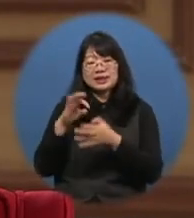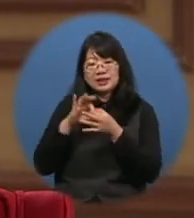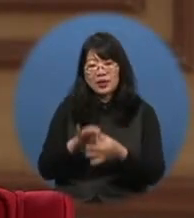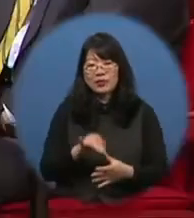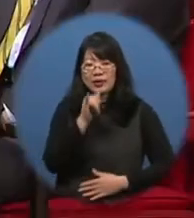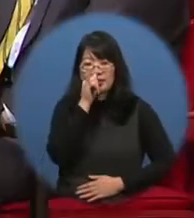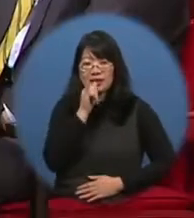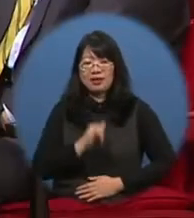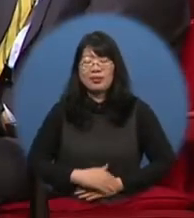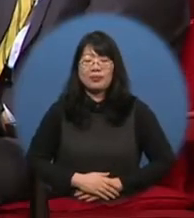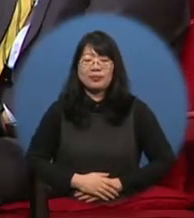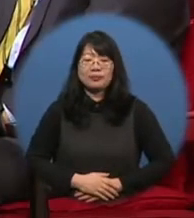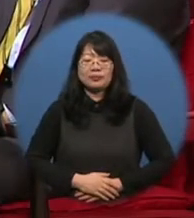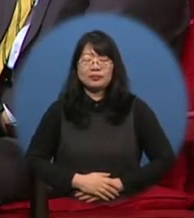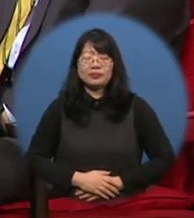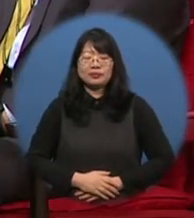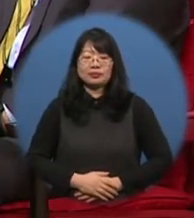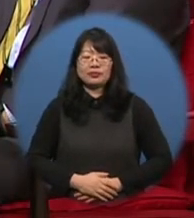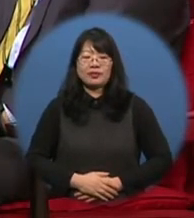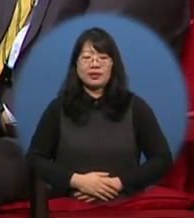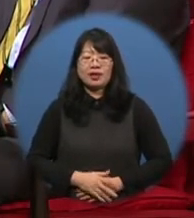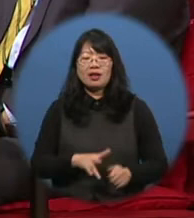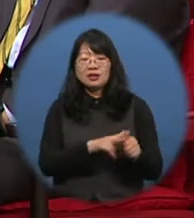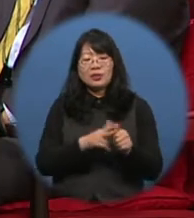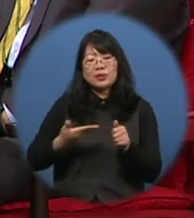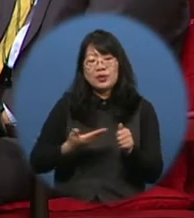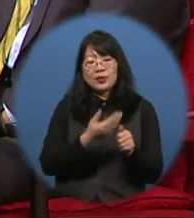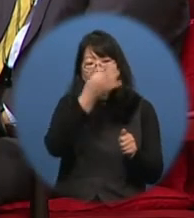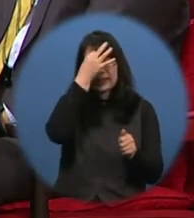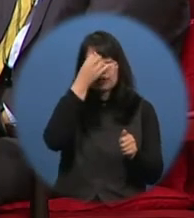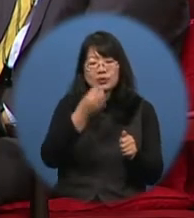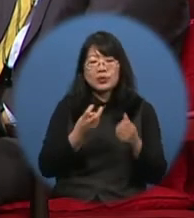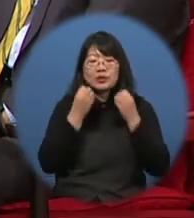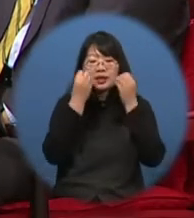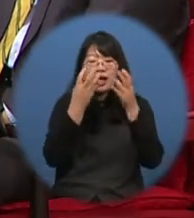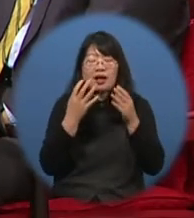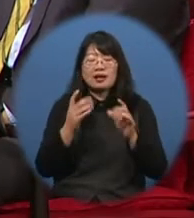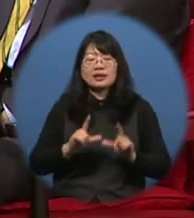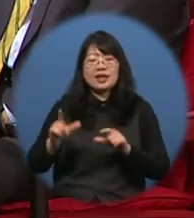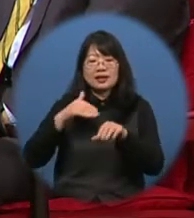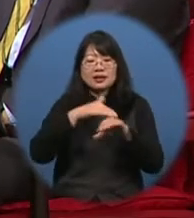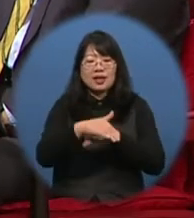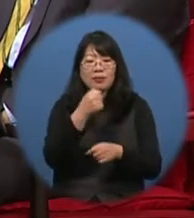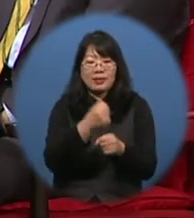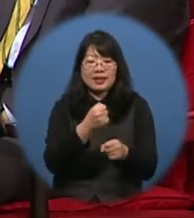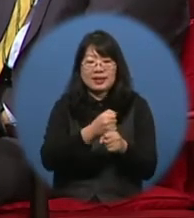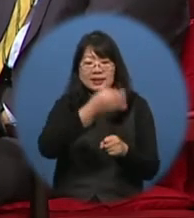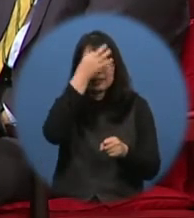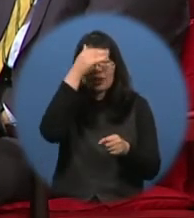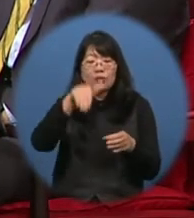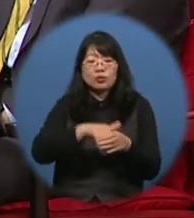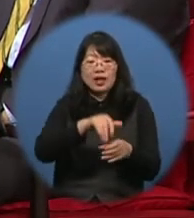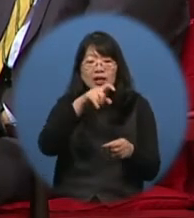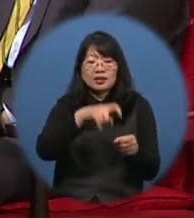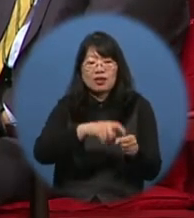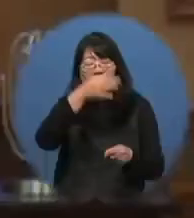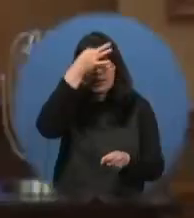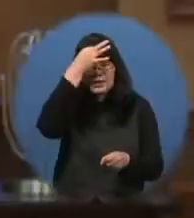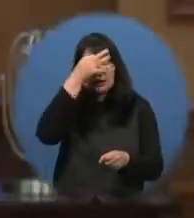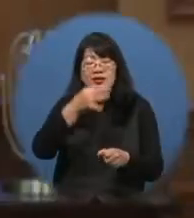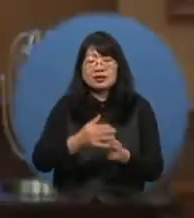이어지고 있죠. 예, 네. 예. 정보 제공의 기능, 새로운 라이프 스타일을 만들어가는 기능, 네. 문화적인 어떤 기능.